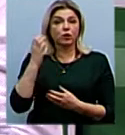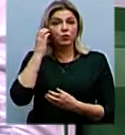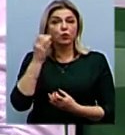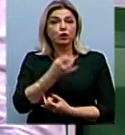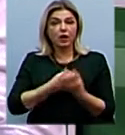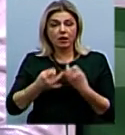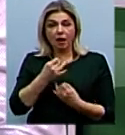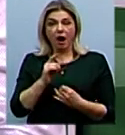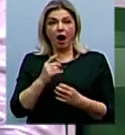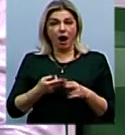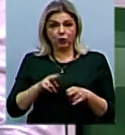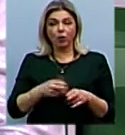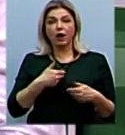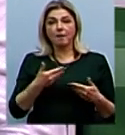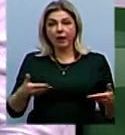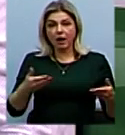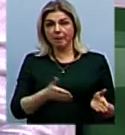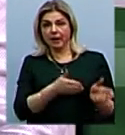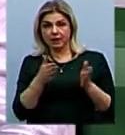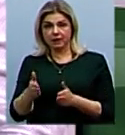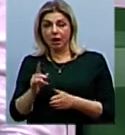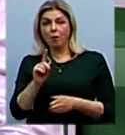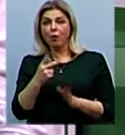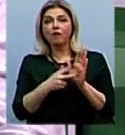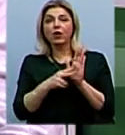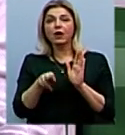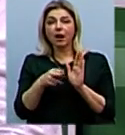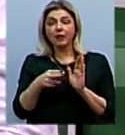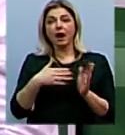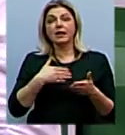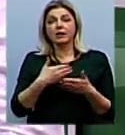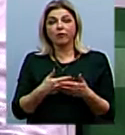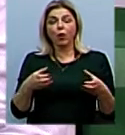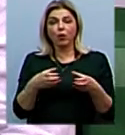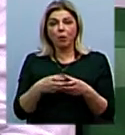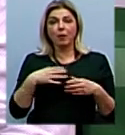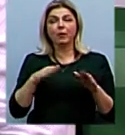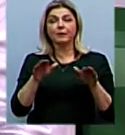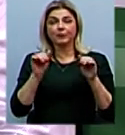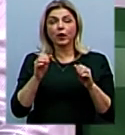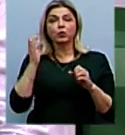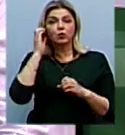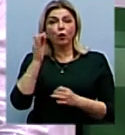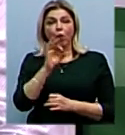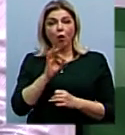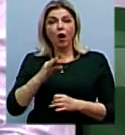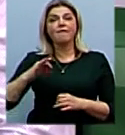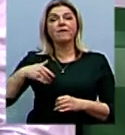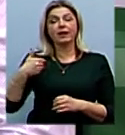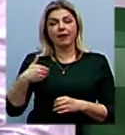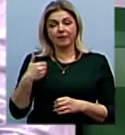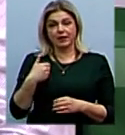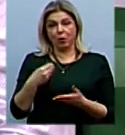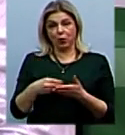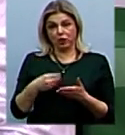что 8 декабря инициативная группа собирала общественное слушание по эффективности бюджетного процесса, но